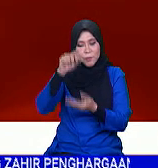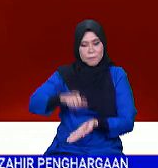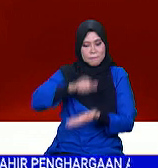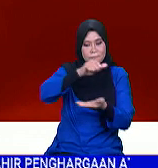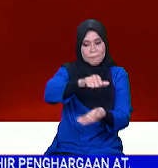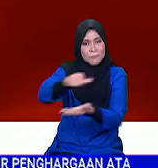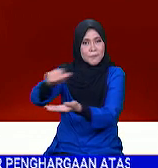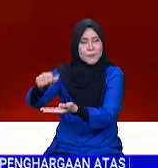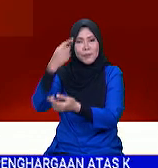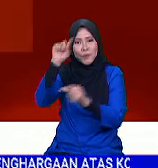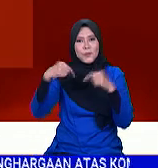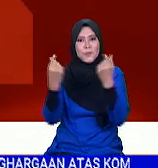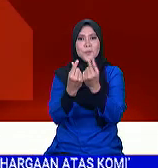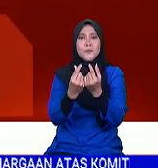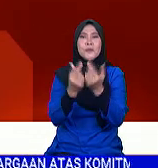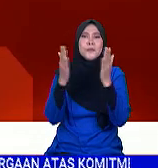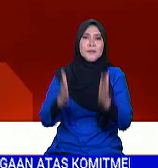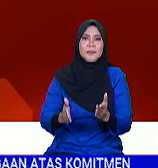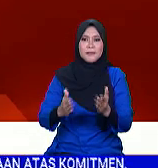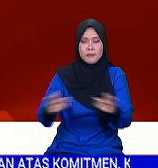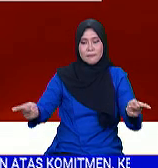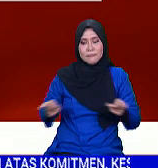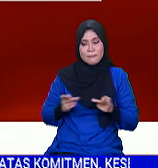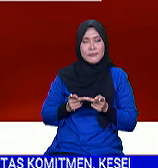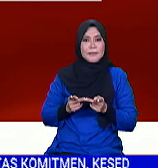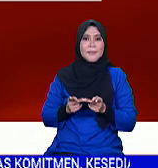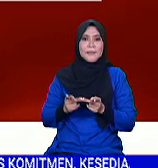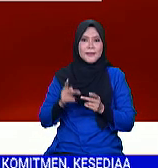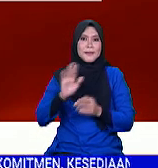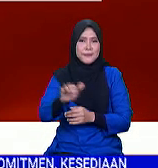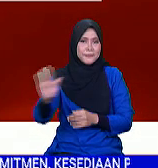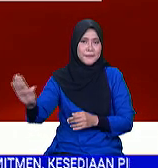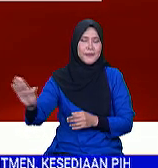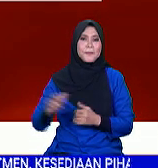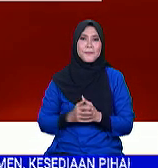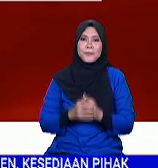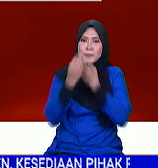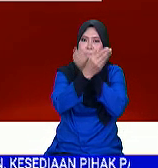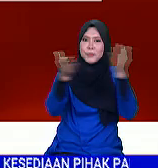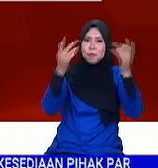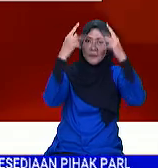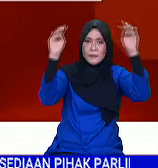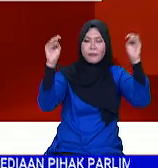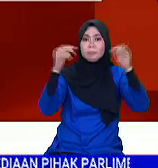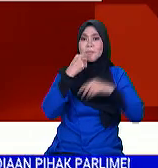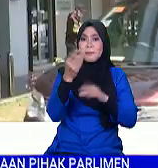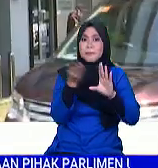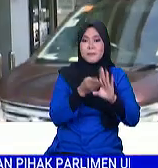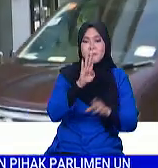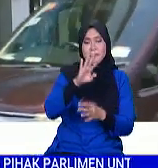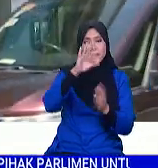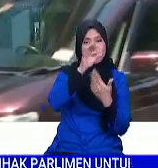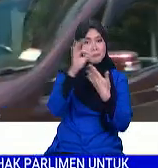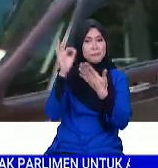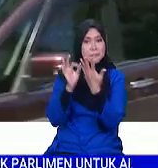akan membantu golongan yang Terkesan di kawasan masing-masing Beliau juga melalukan pengumuman Perdana Menteri bahwa bank simpanan